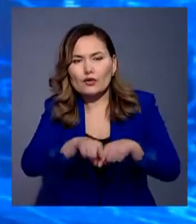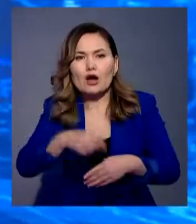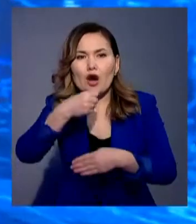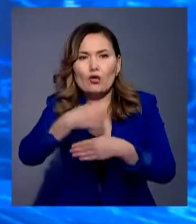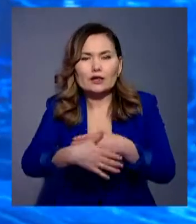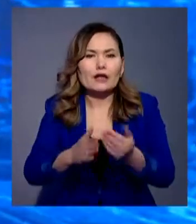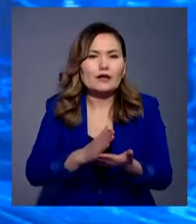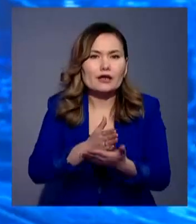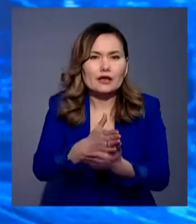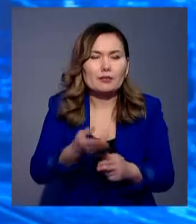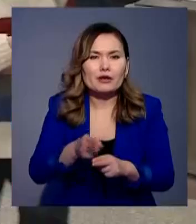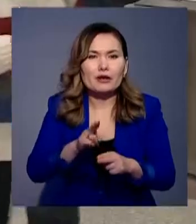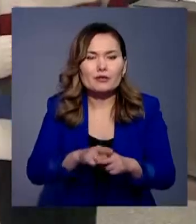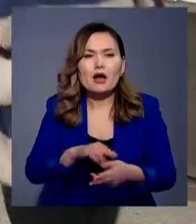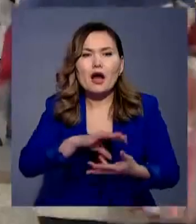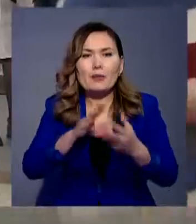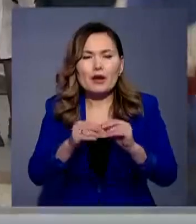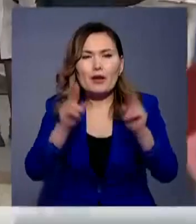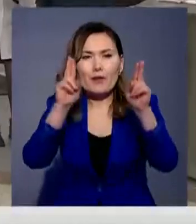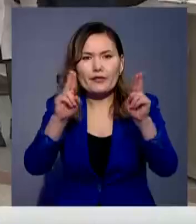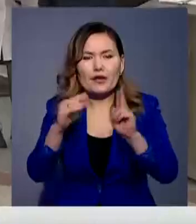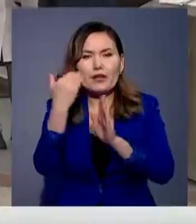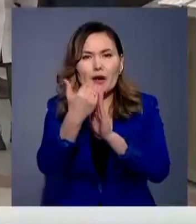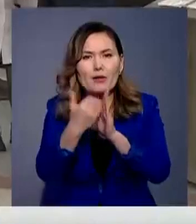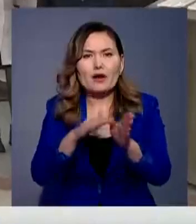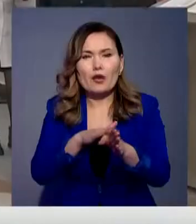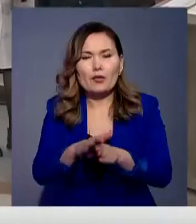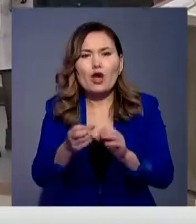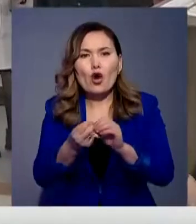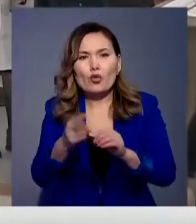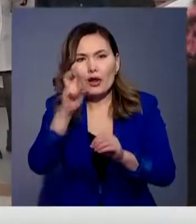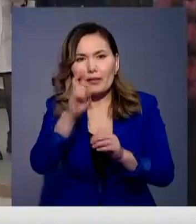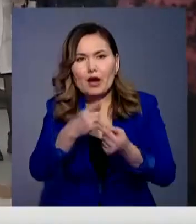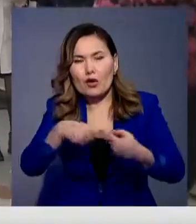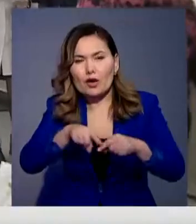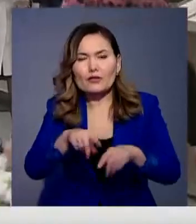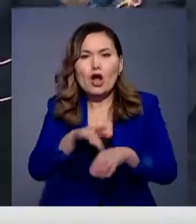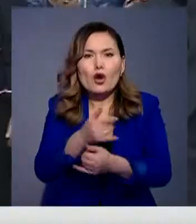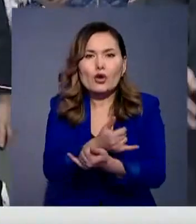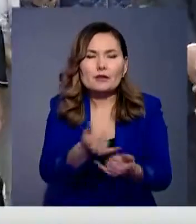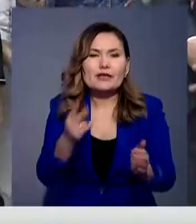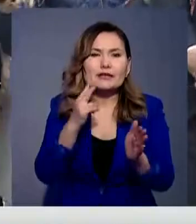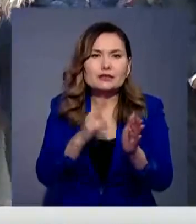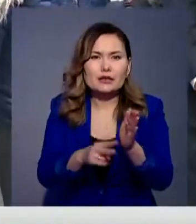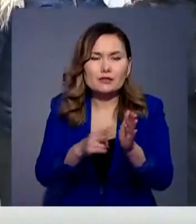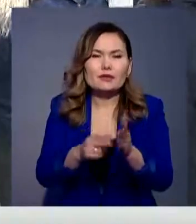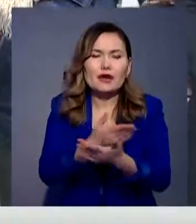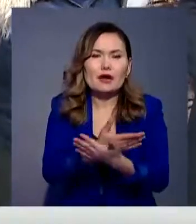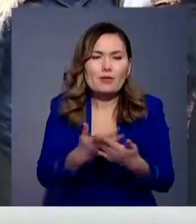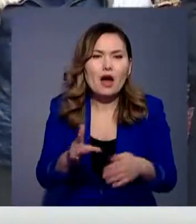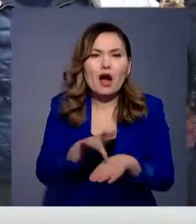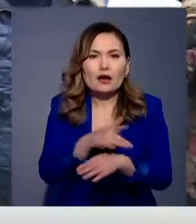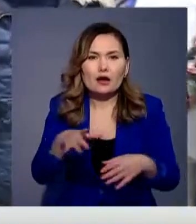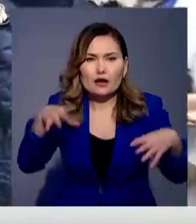қолдау орталығында болды. Бұл жерде бір терезе қағидаты бойынша 12 мемлекеттік органнан көрсетілетін 70 қызмет түрі